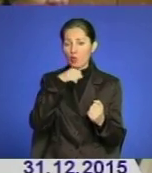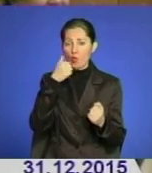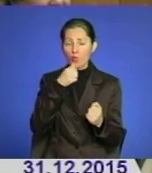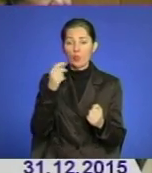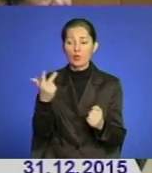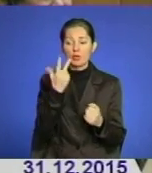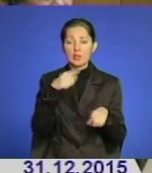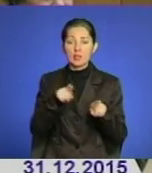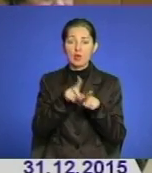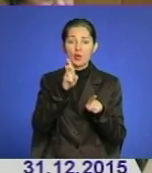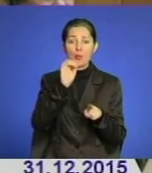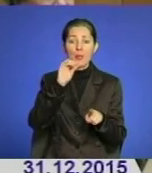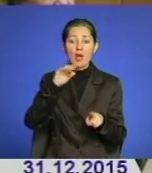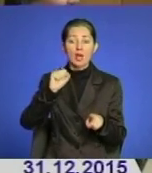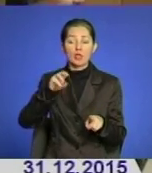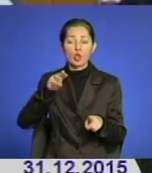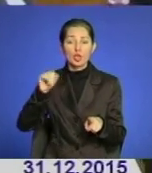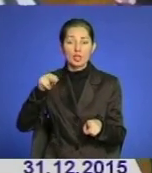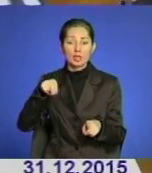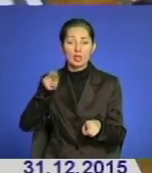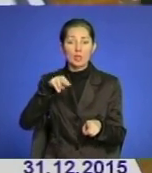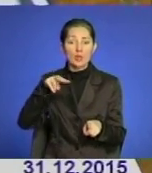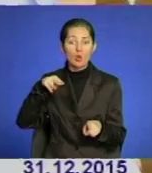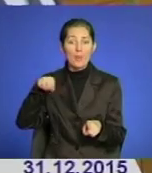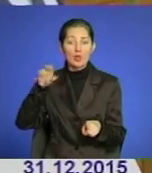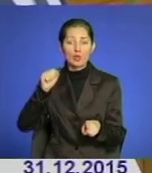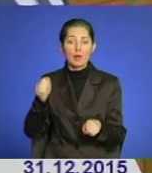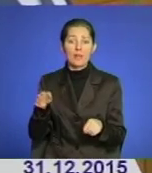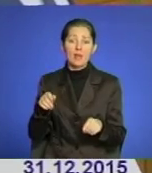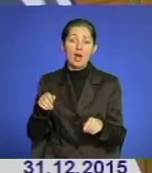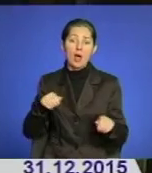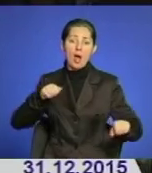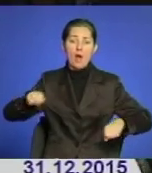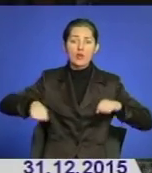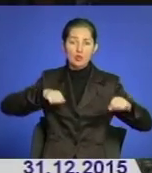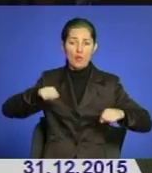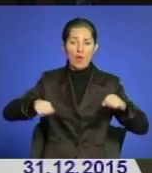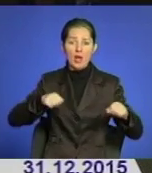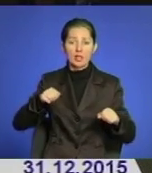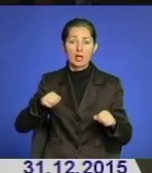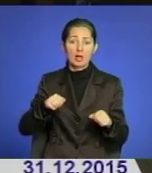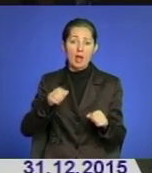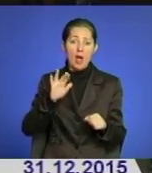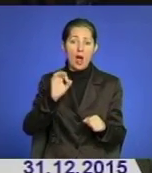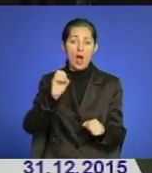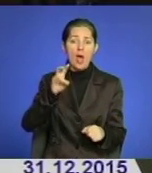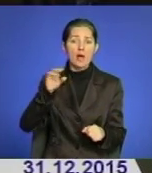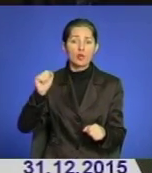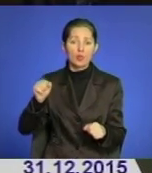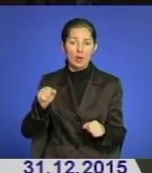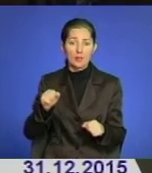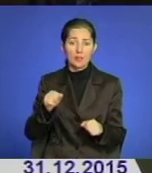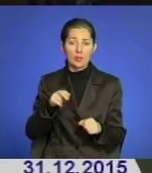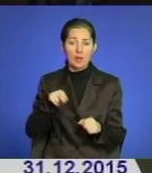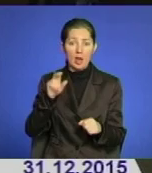трійці також біатлоніст Дмитро Підручний та висловальник Ельнур Ахадов. По спорту ставлю собі плани, хочу, щоб там трошки вийшло,